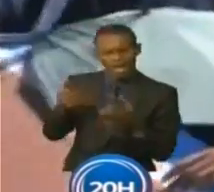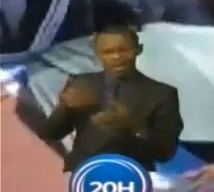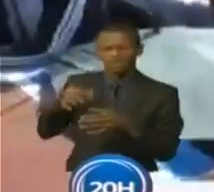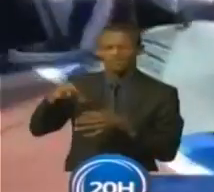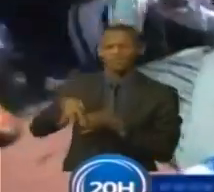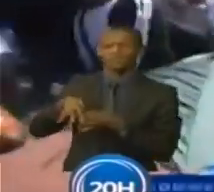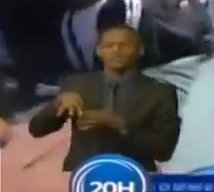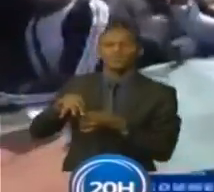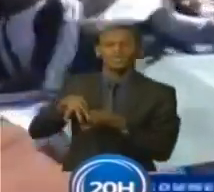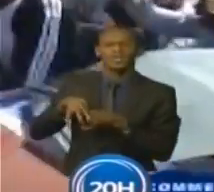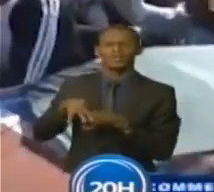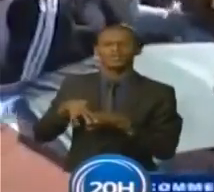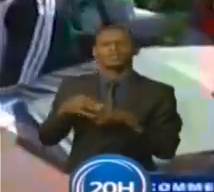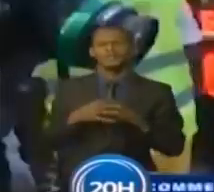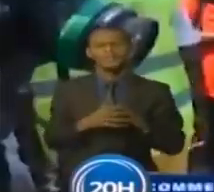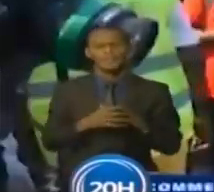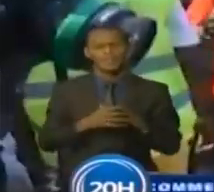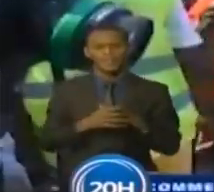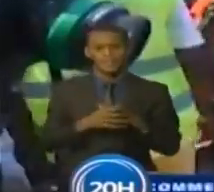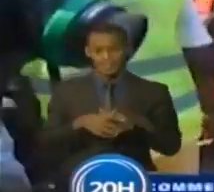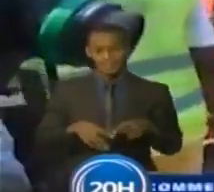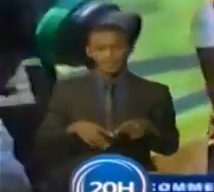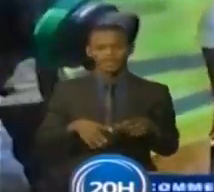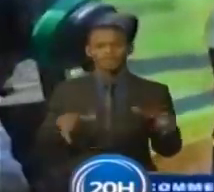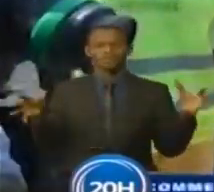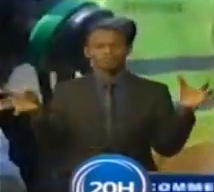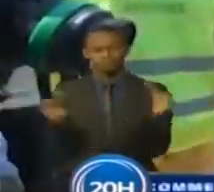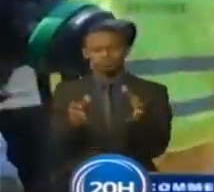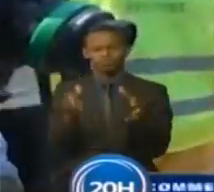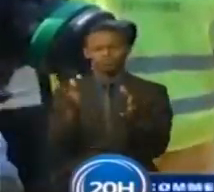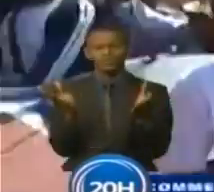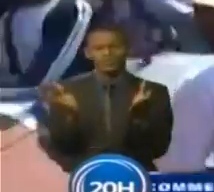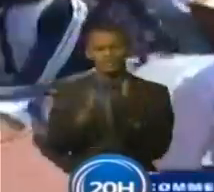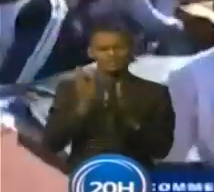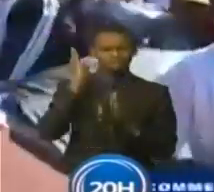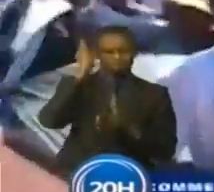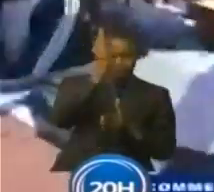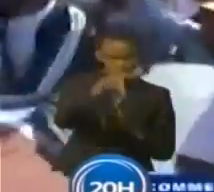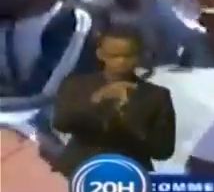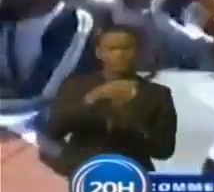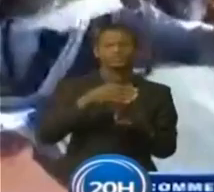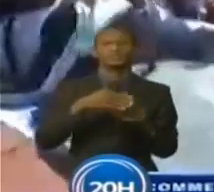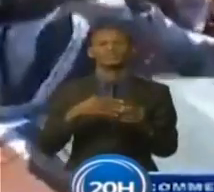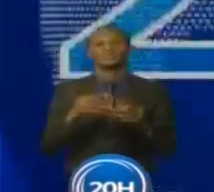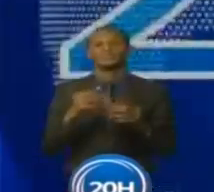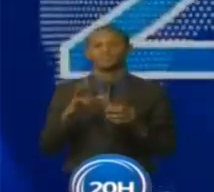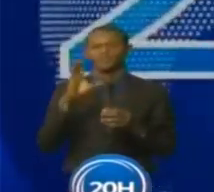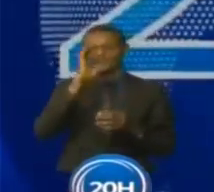prochain grand rassemblement est prévu au stadium municipal des Massines.